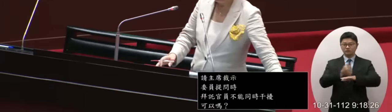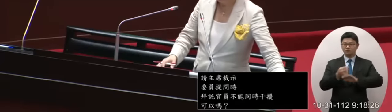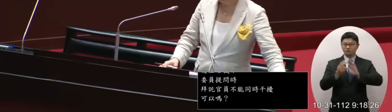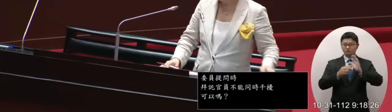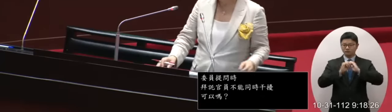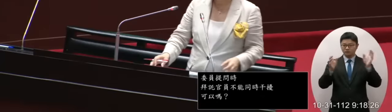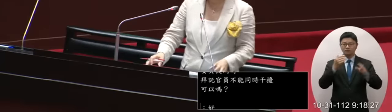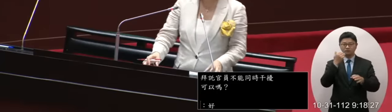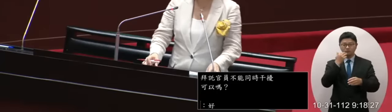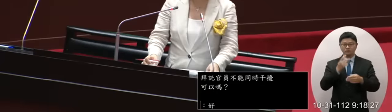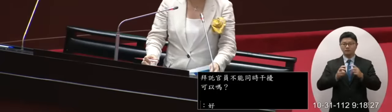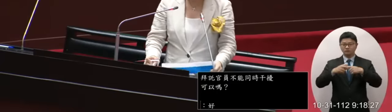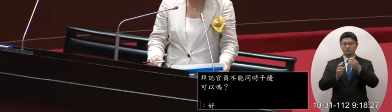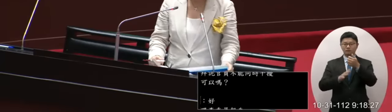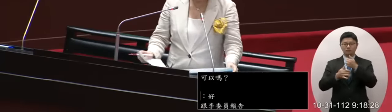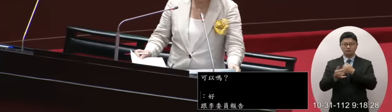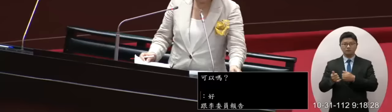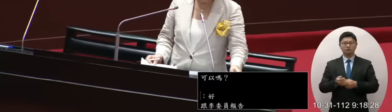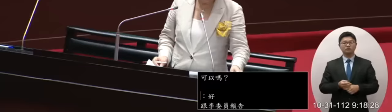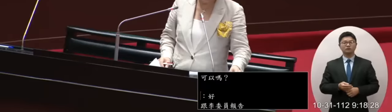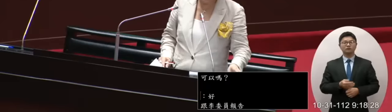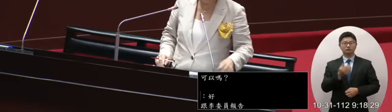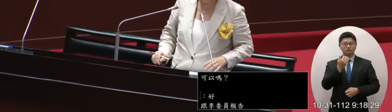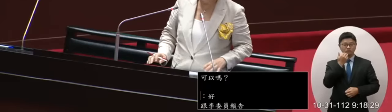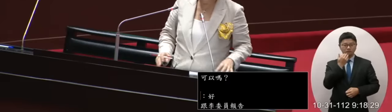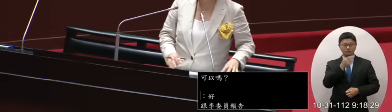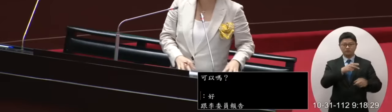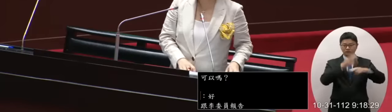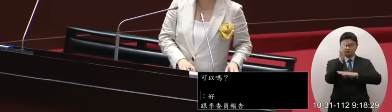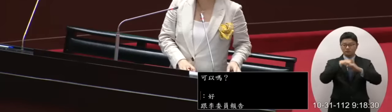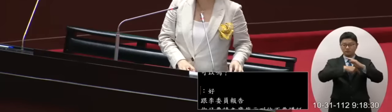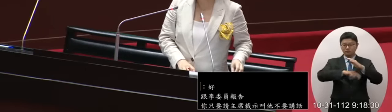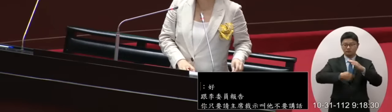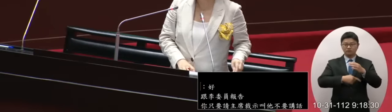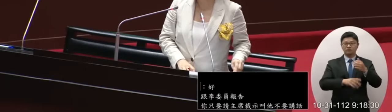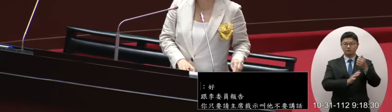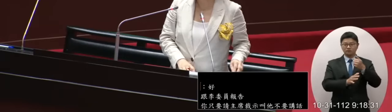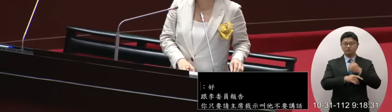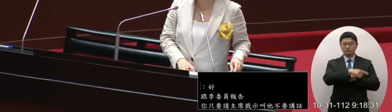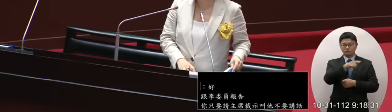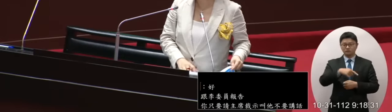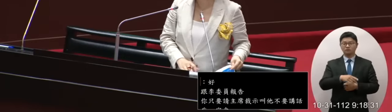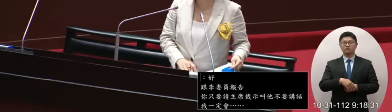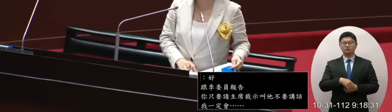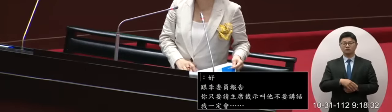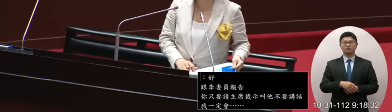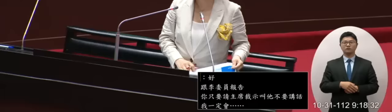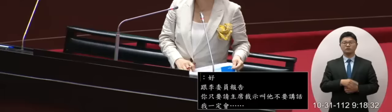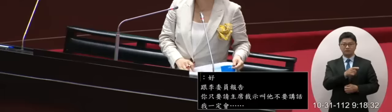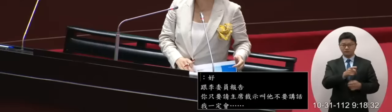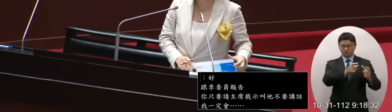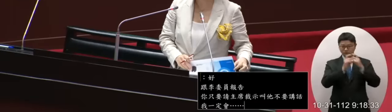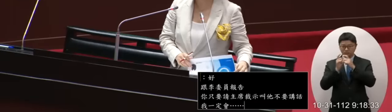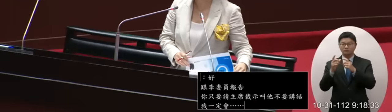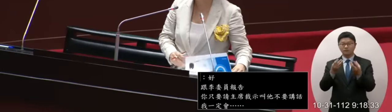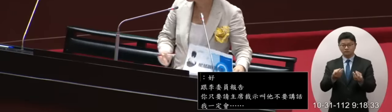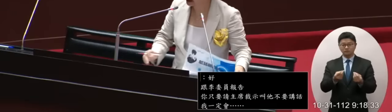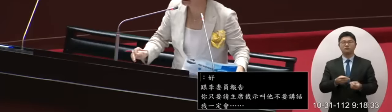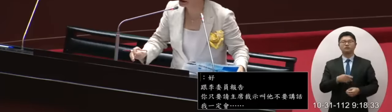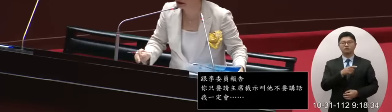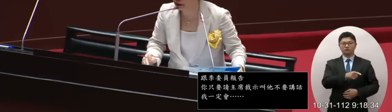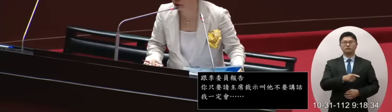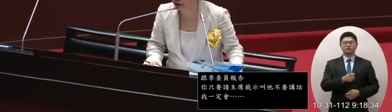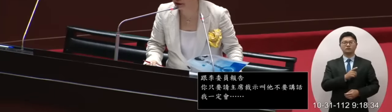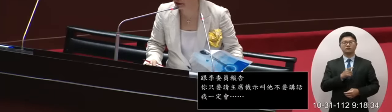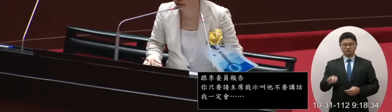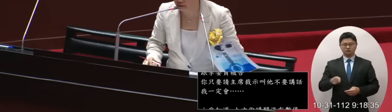如果李委员没有请我们的这个行政院各部会官员回答的时候，大家就请不要讲话，这个是李委员的权利。